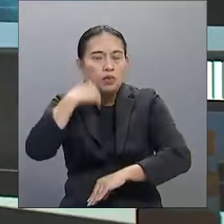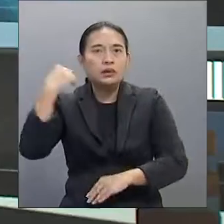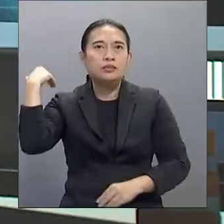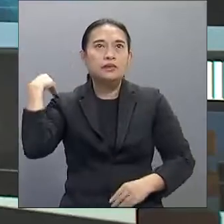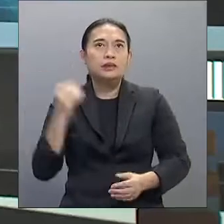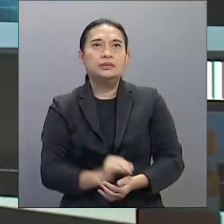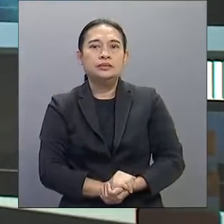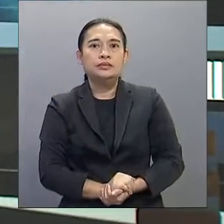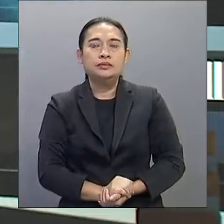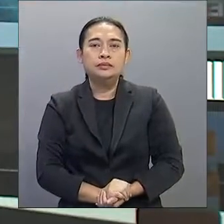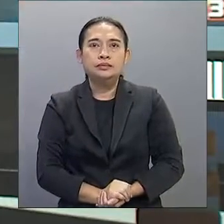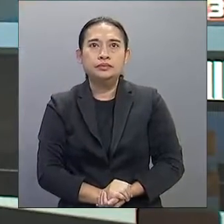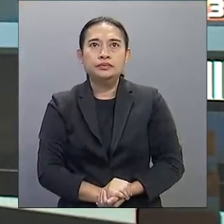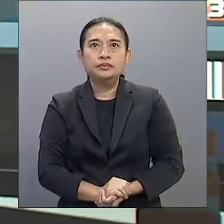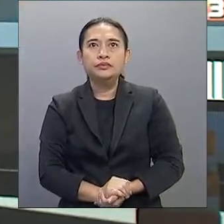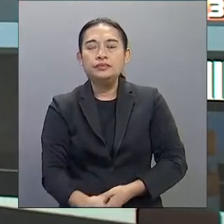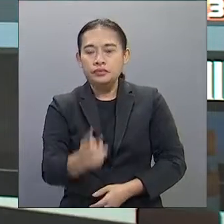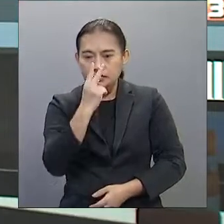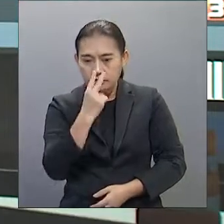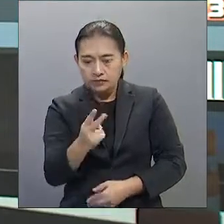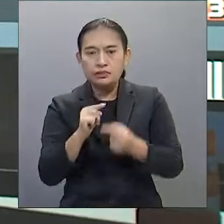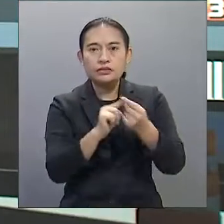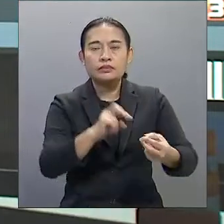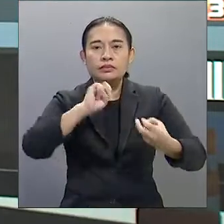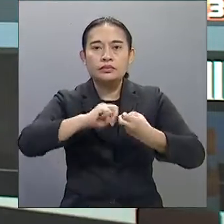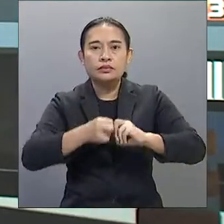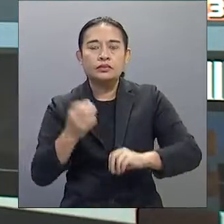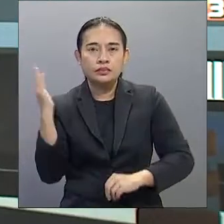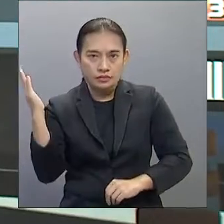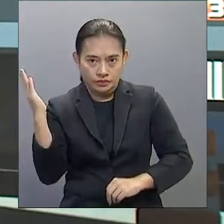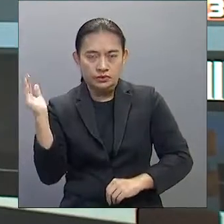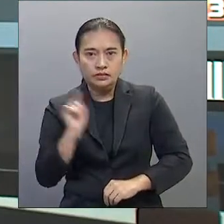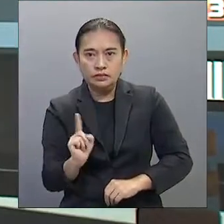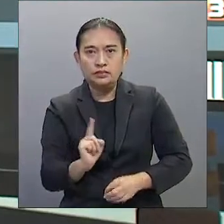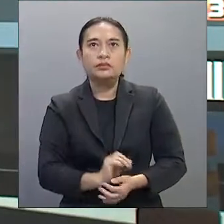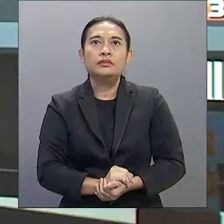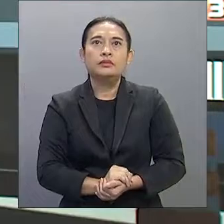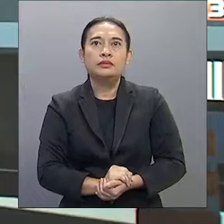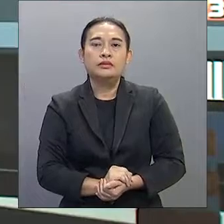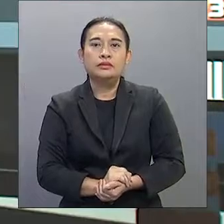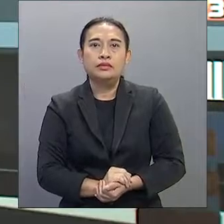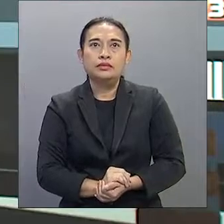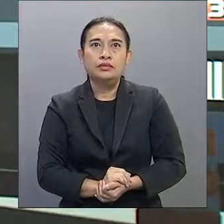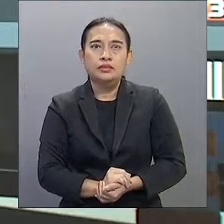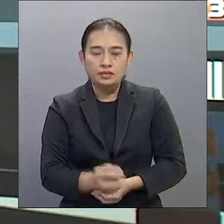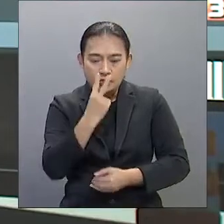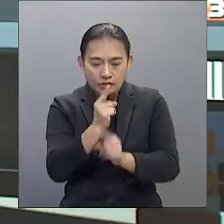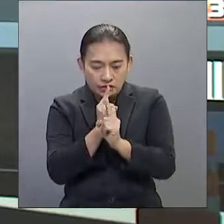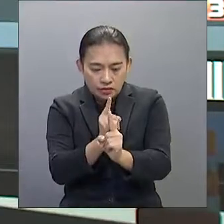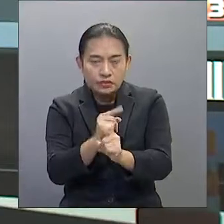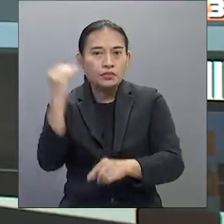่าแล้วก็ไปต่อ มาดความทุกใจกัต่อเรื่องนี้อันนี้เป็นความเคื้บหนาต่อเนองที่เราตามกัมา